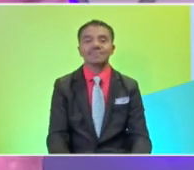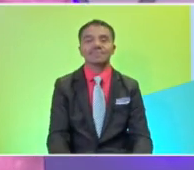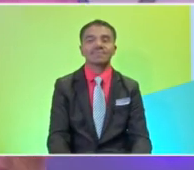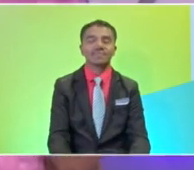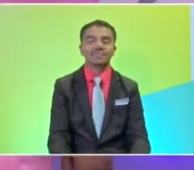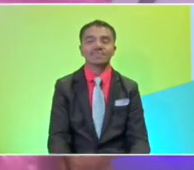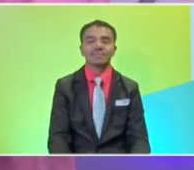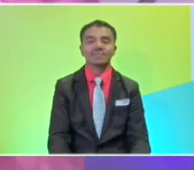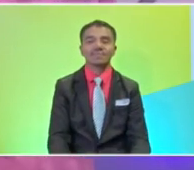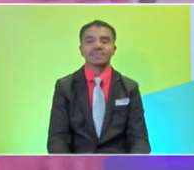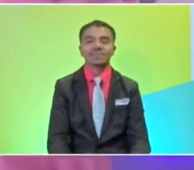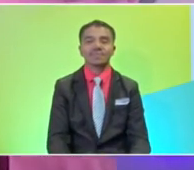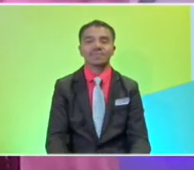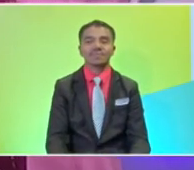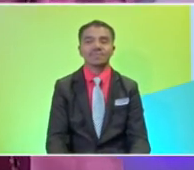insyaallah